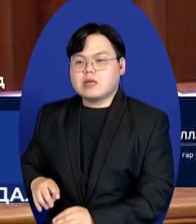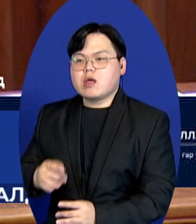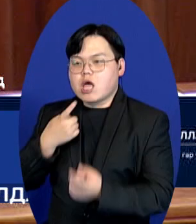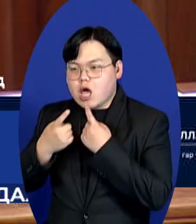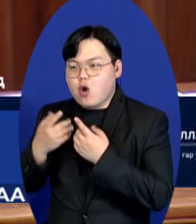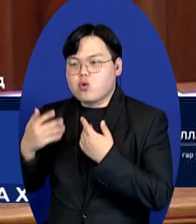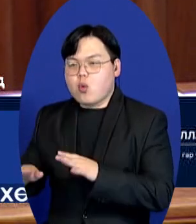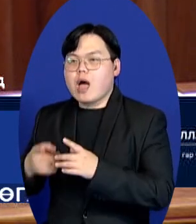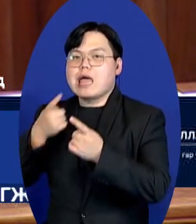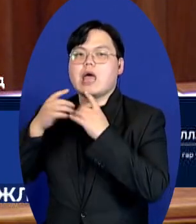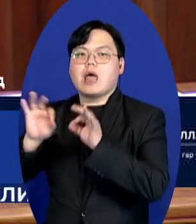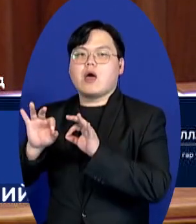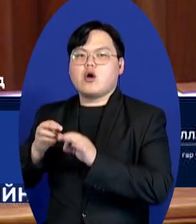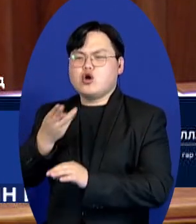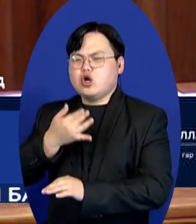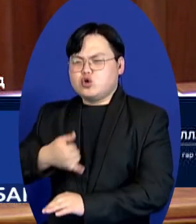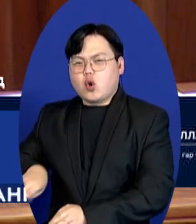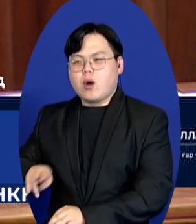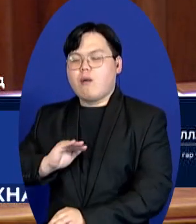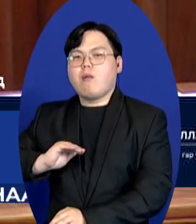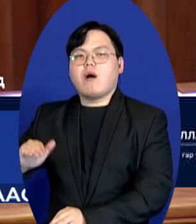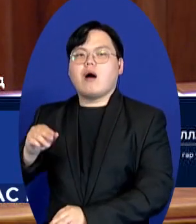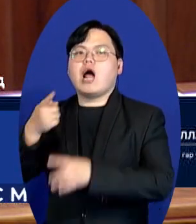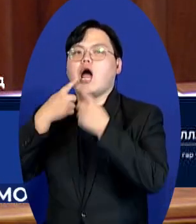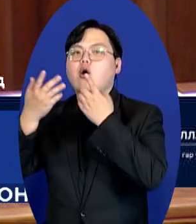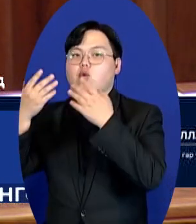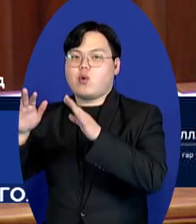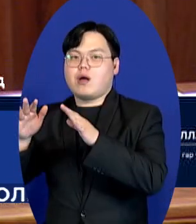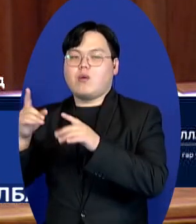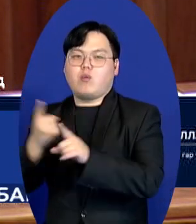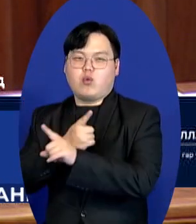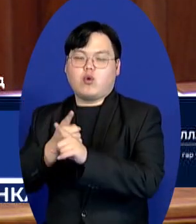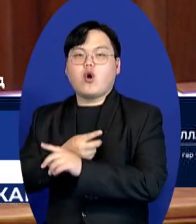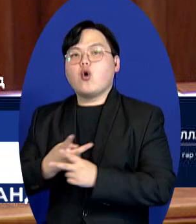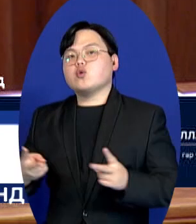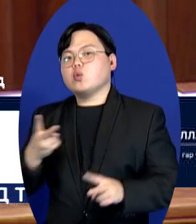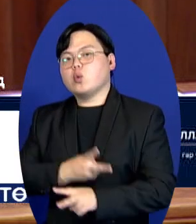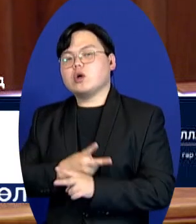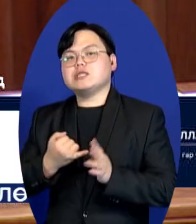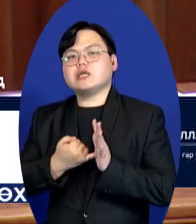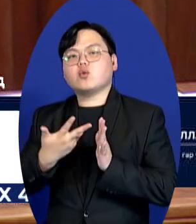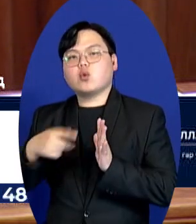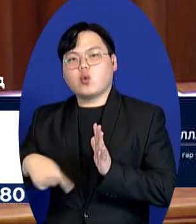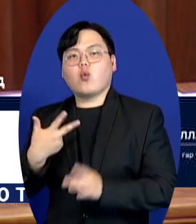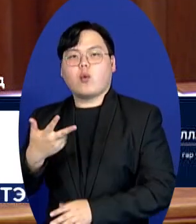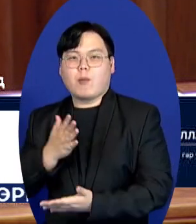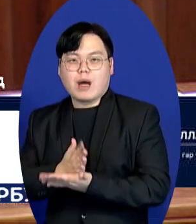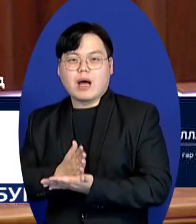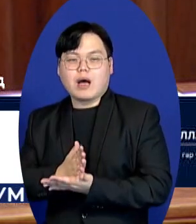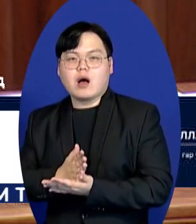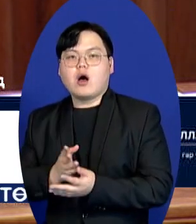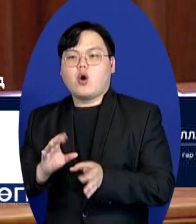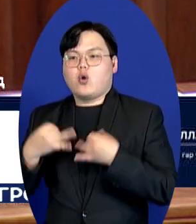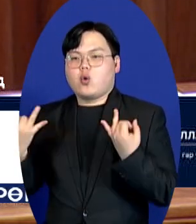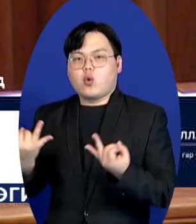хилцүүлгээр яваагүй. Үндсэн хуулийн 66 дугаар зүйлийн 3-т байгаа байхгүй юу? Улсын хурал тэр